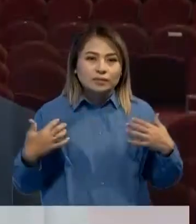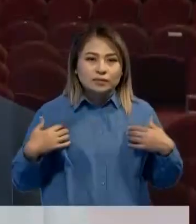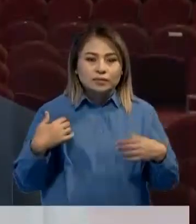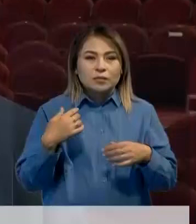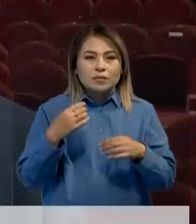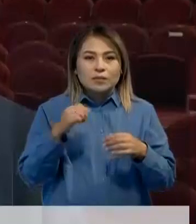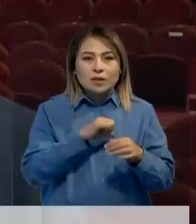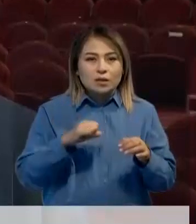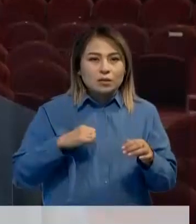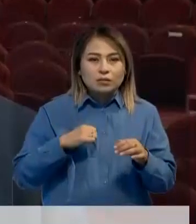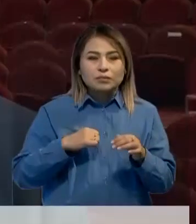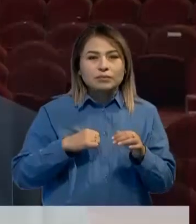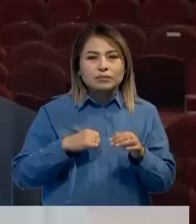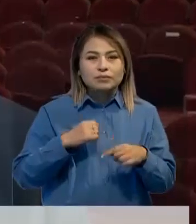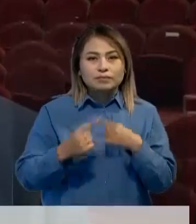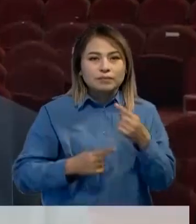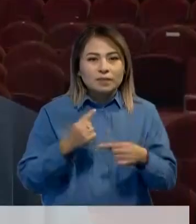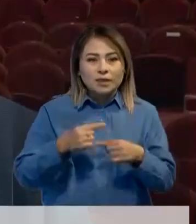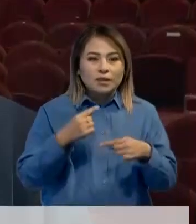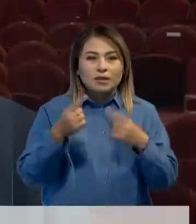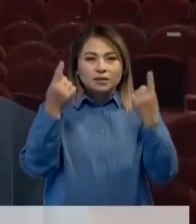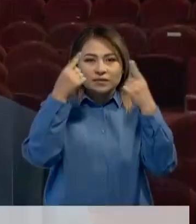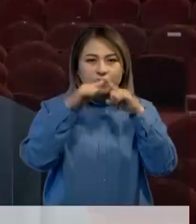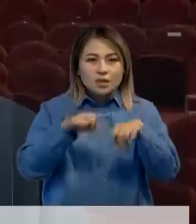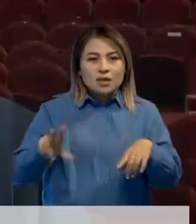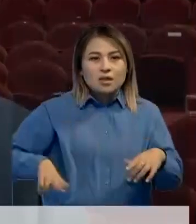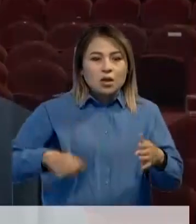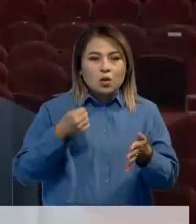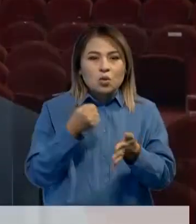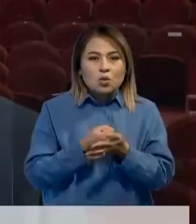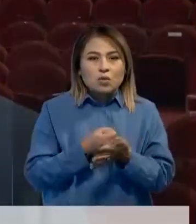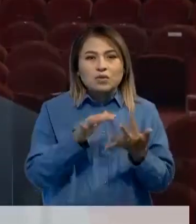төмендігі буынан бастап, бет техниктен бастап, сапқозын директорына дейін